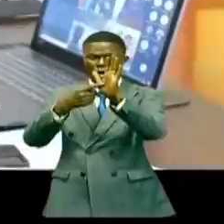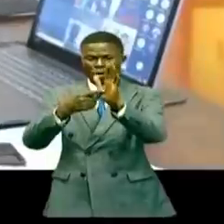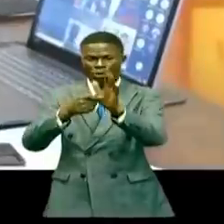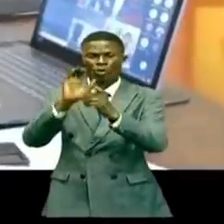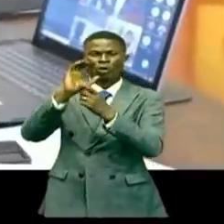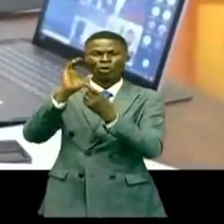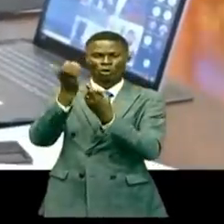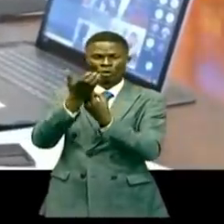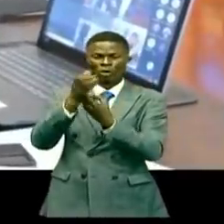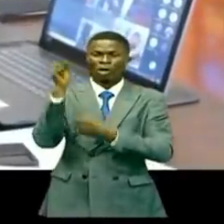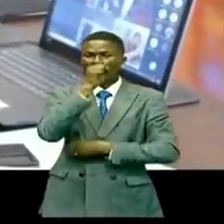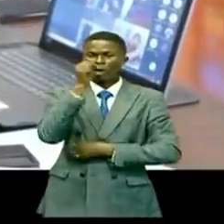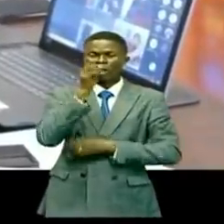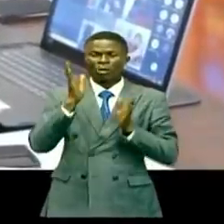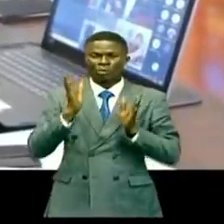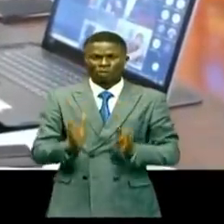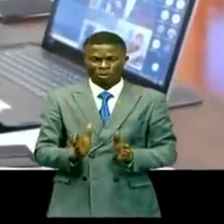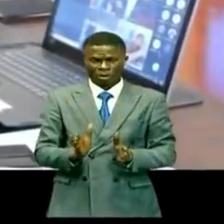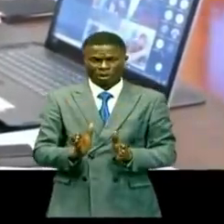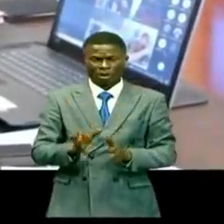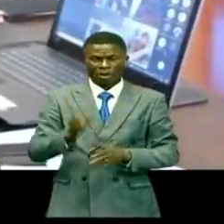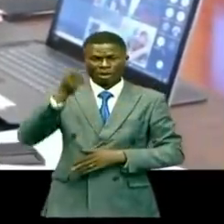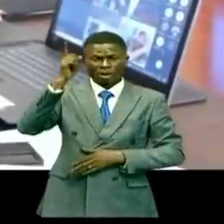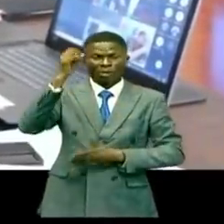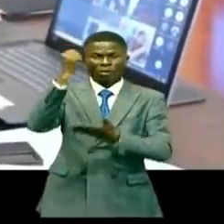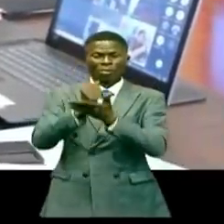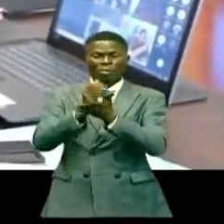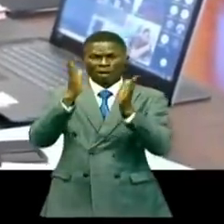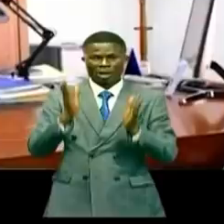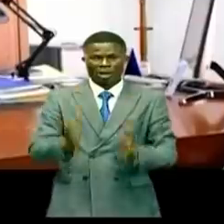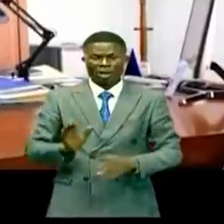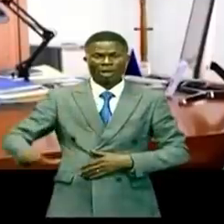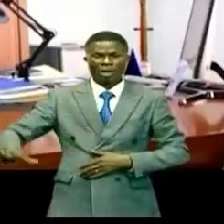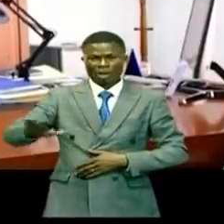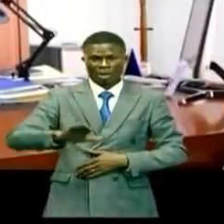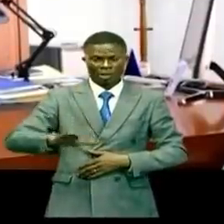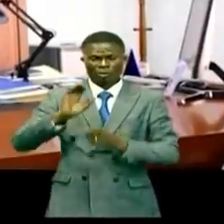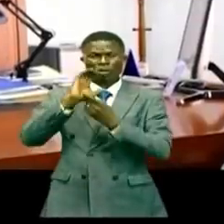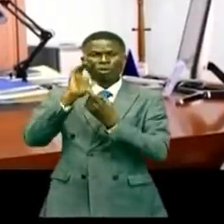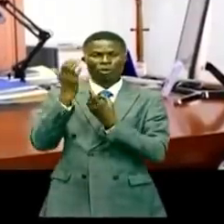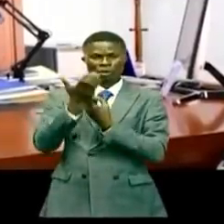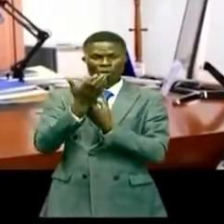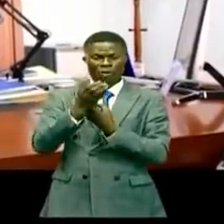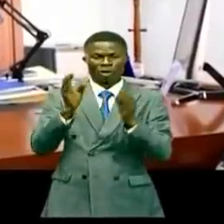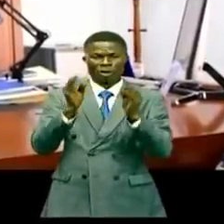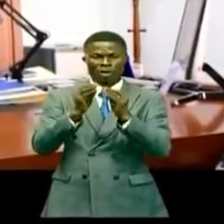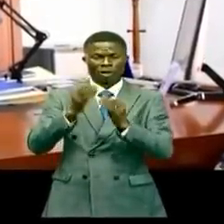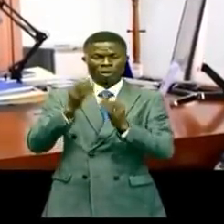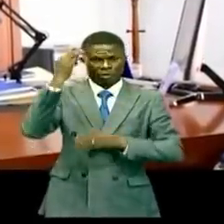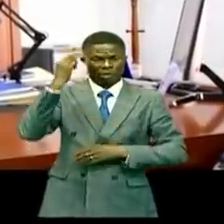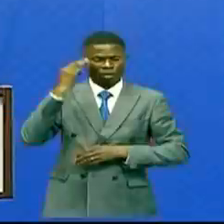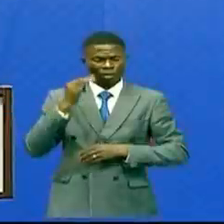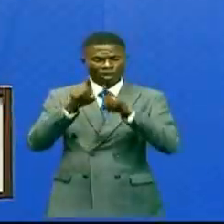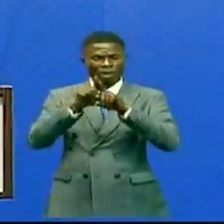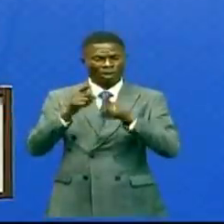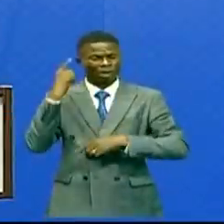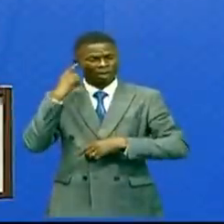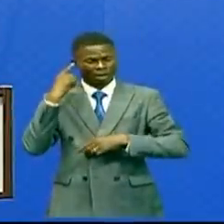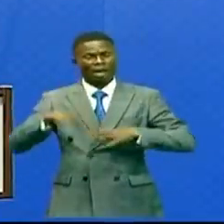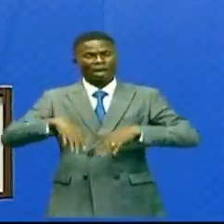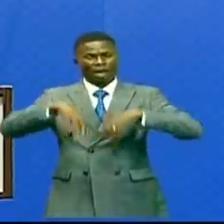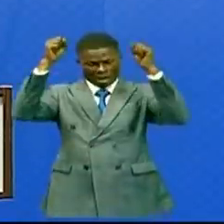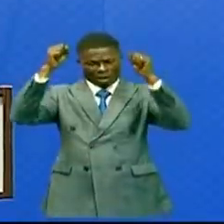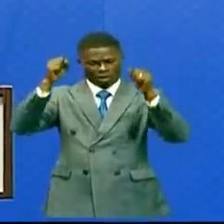scénique de nos artistes musiciens, premiers ambassadeurs de notre culture. Le Conseil de ministres a aussi pris acte de cette